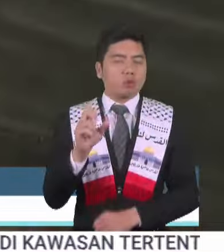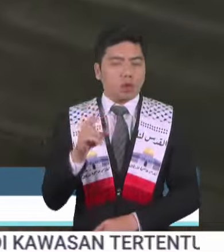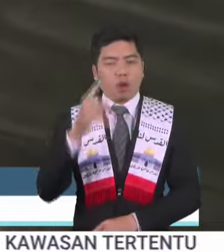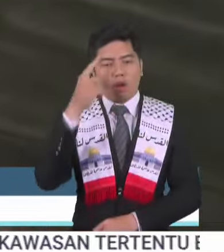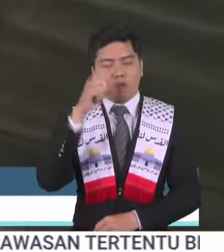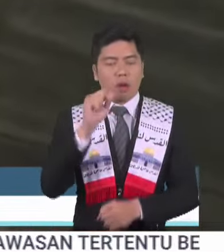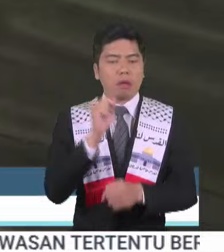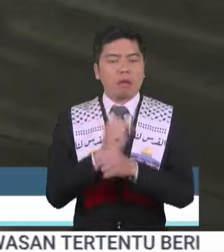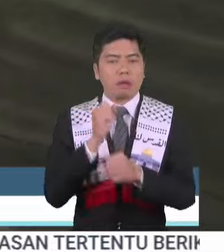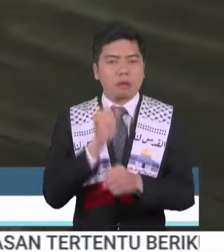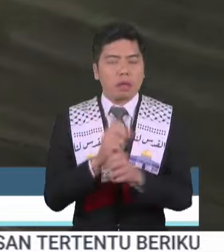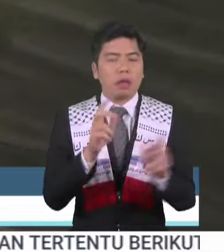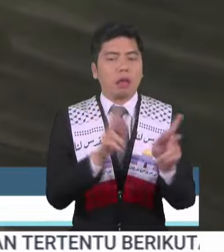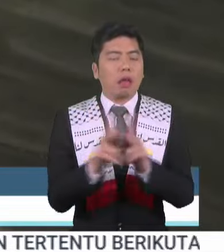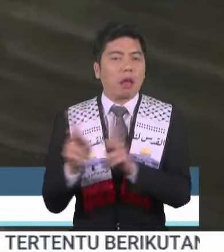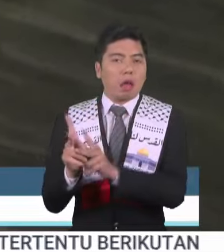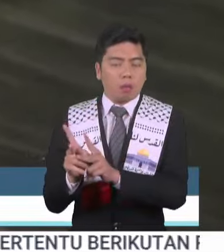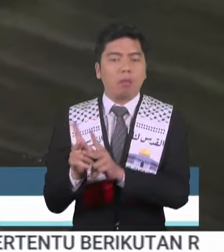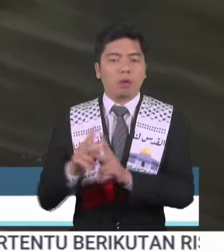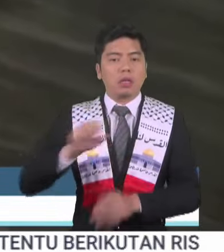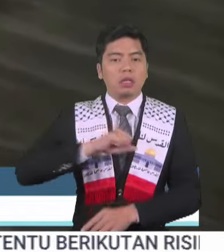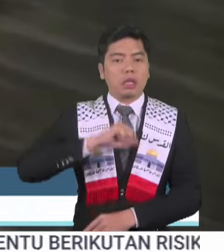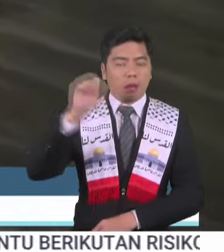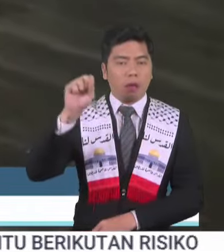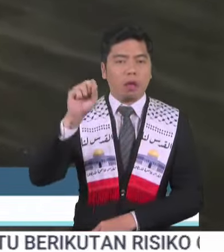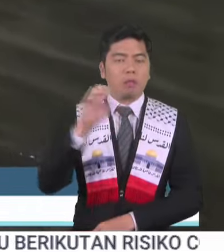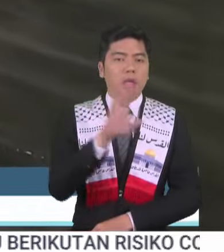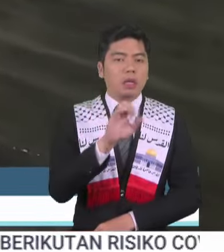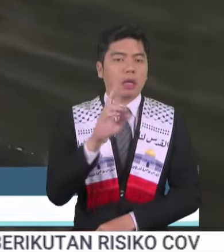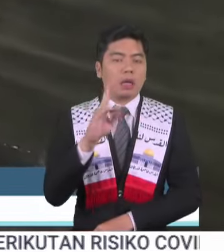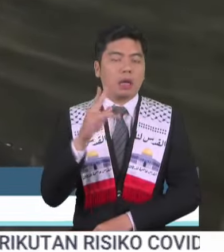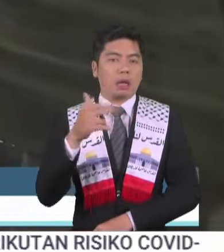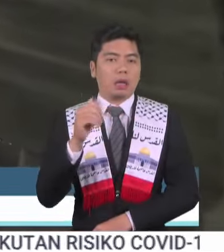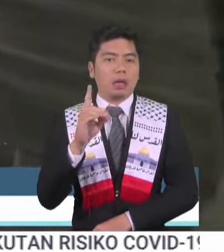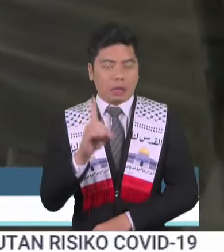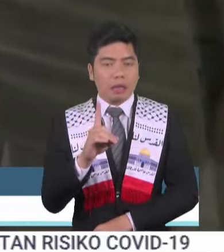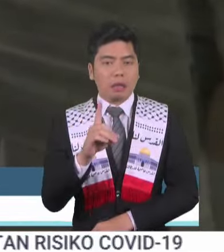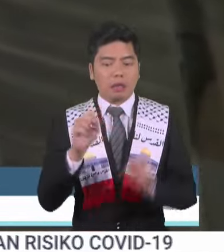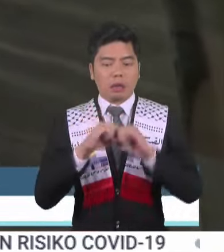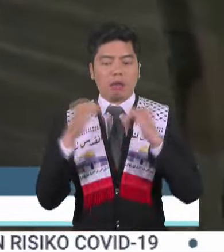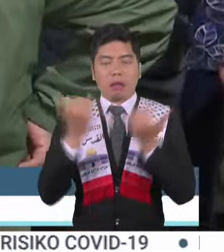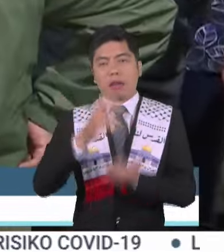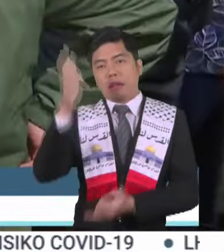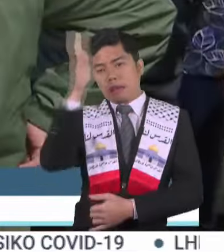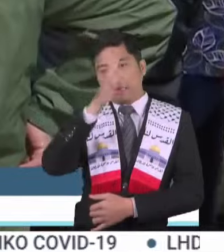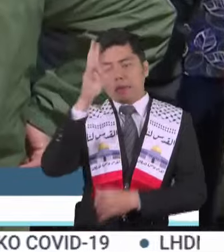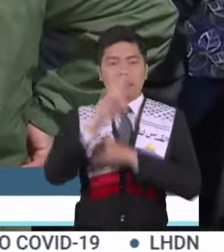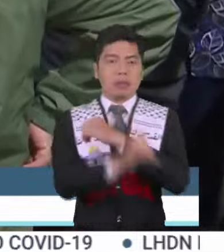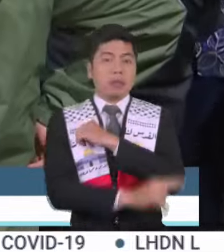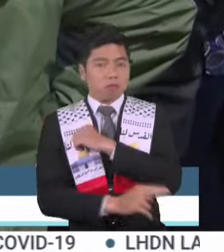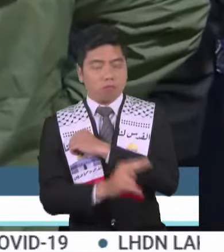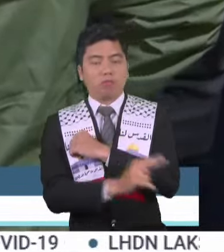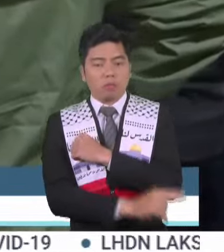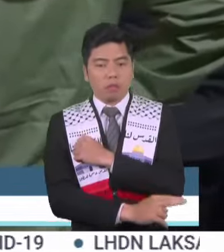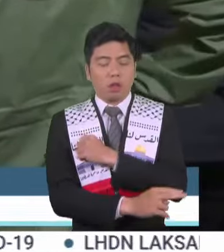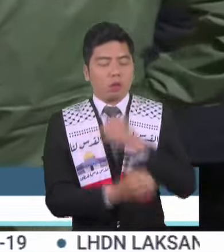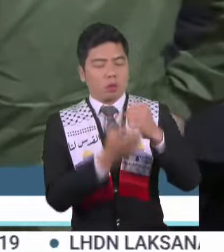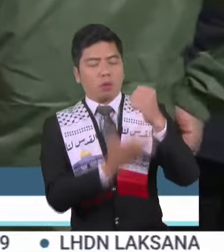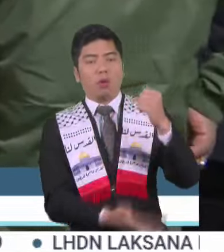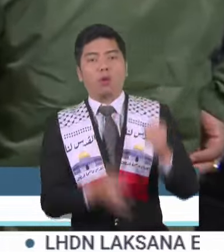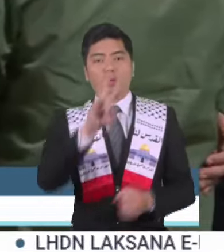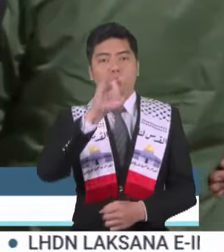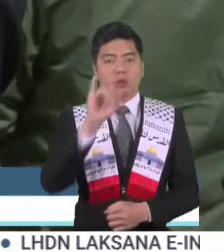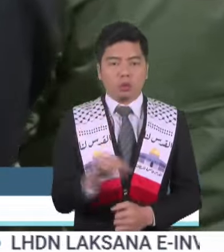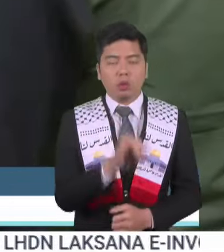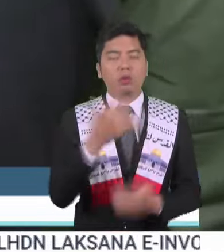melibatkan kerjasama Desa Ketel Sabah Sendirian Berhad, sebuah syarikat milik penuh kerajaan negeri. Di sini, peruntukan 2 juta